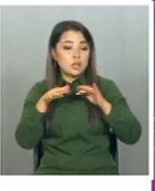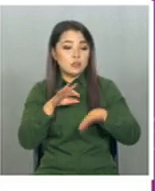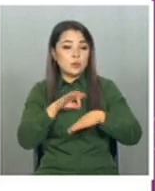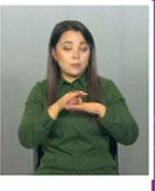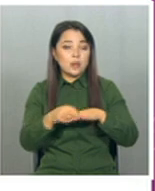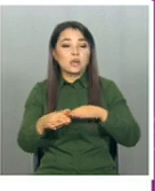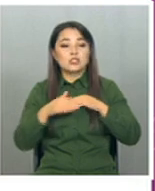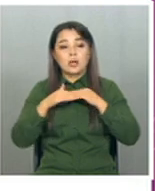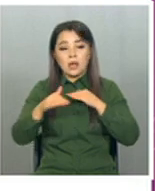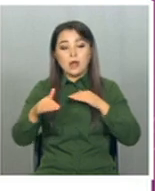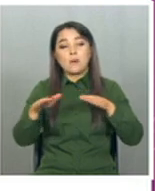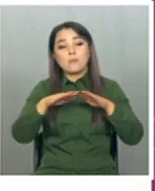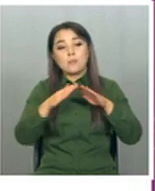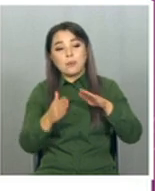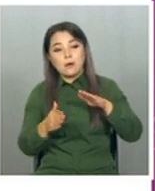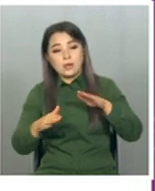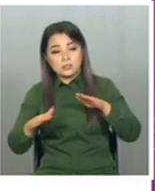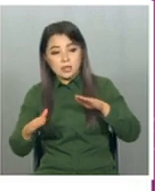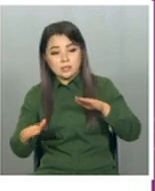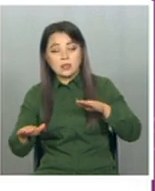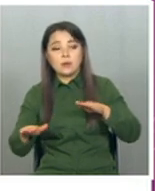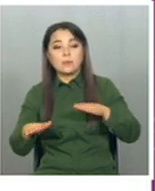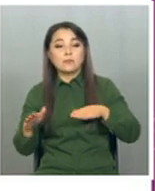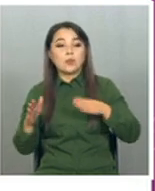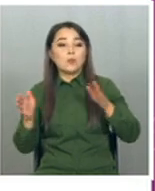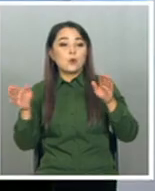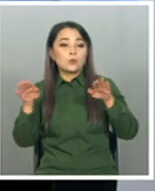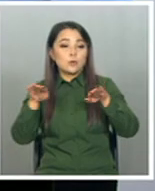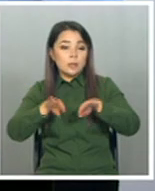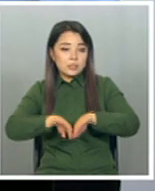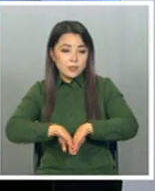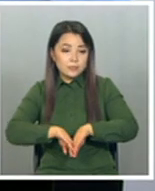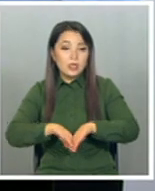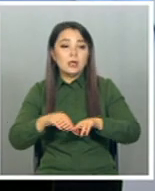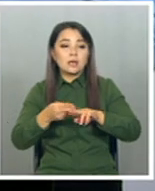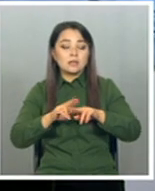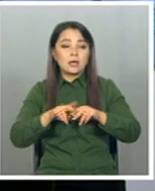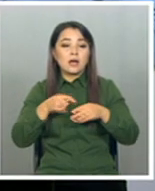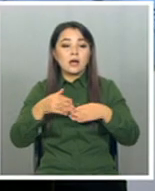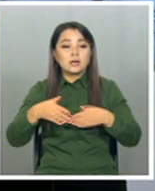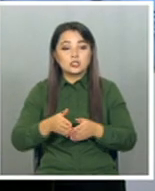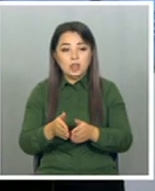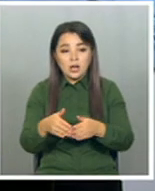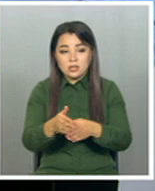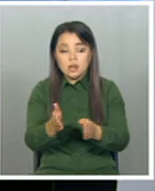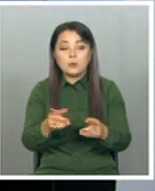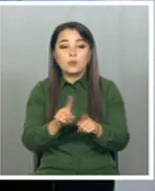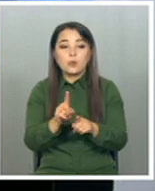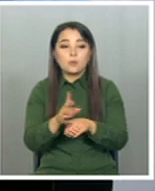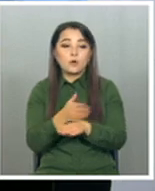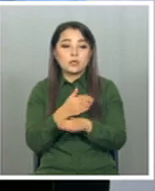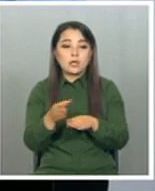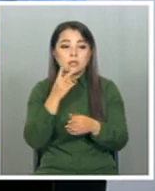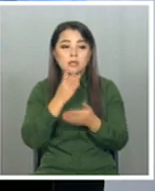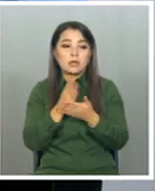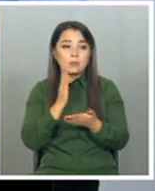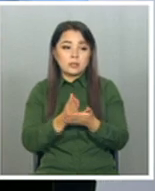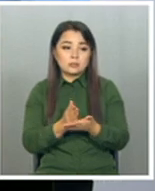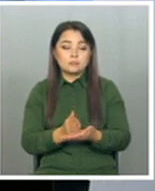қыртысы майысады, қатпарларға бүктеледі және жарықтармен бөлшектенеді.